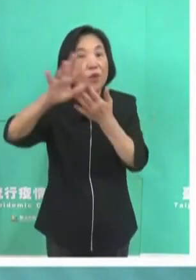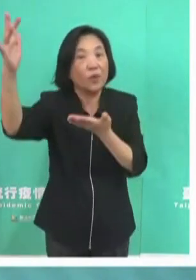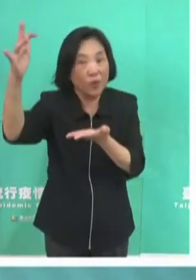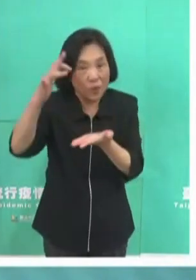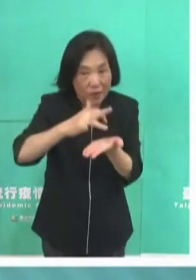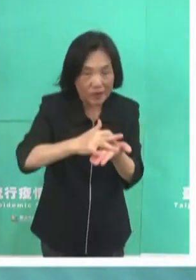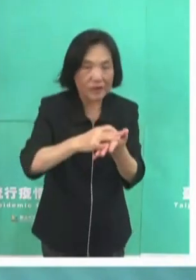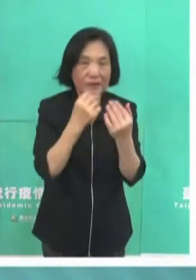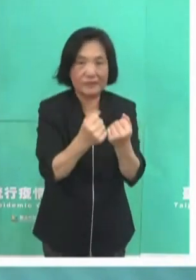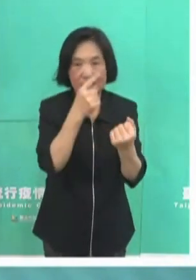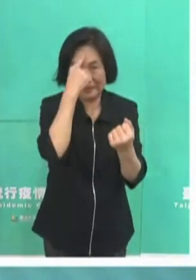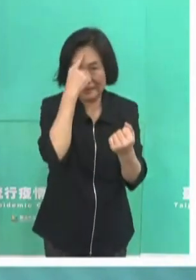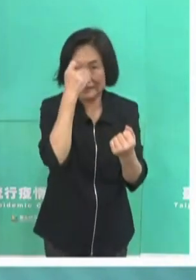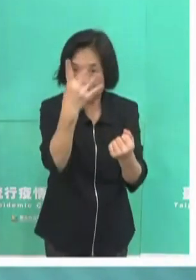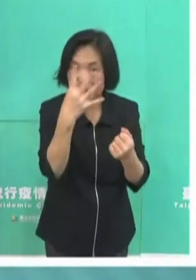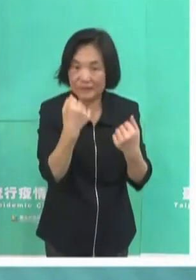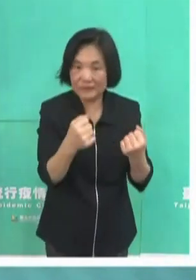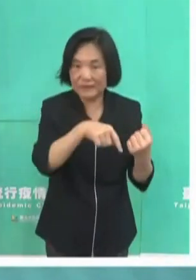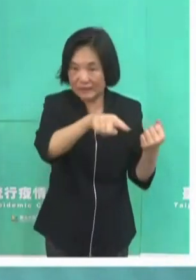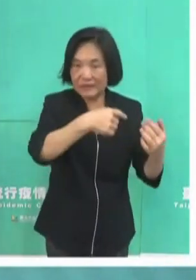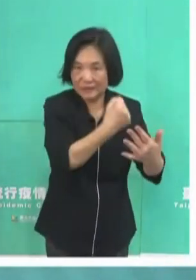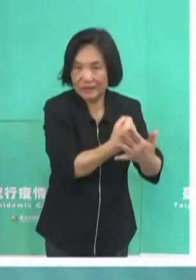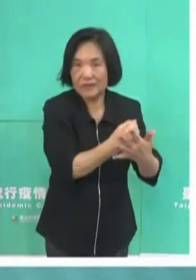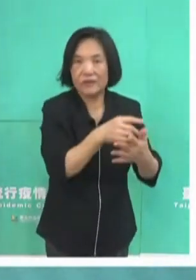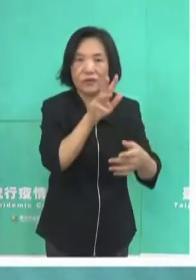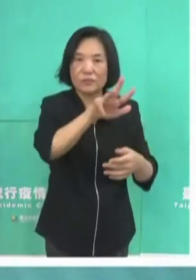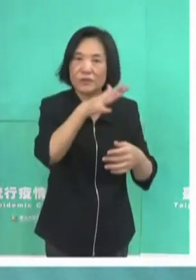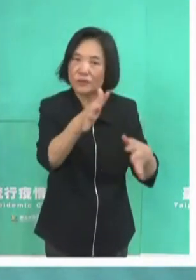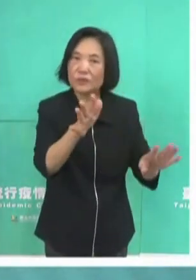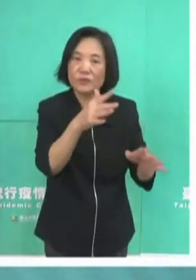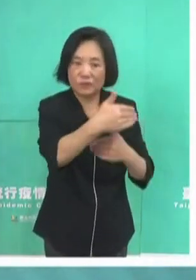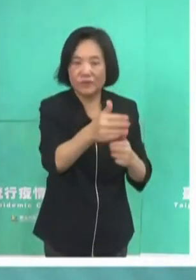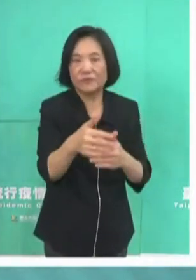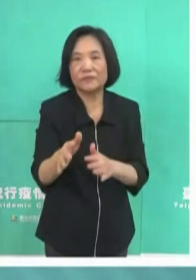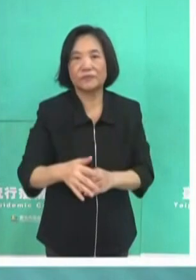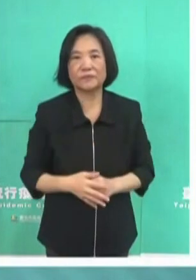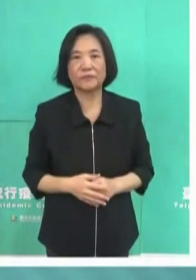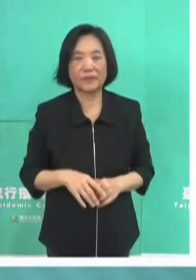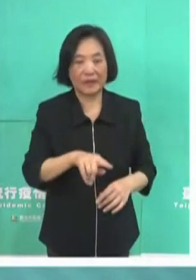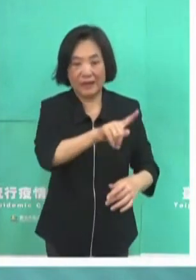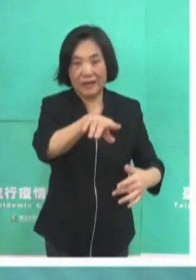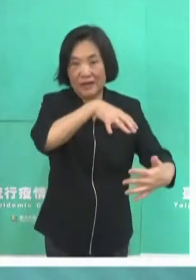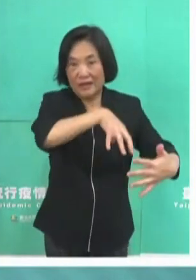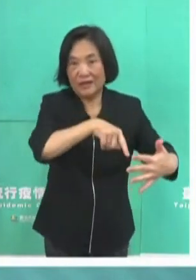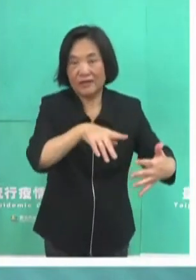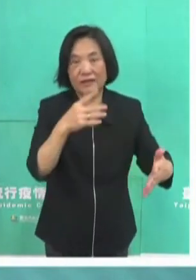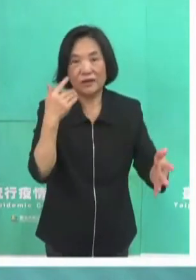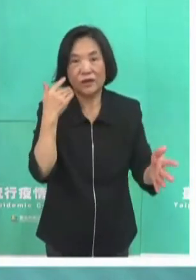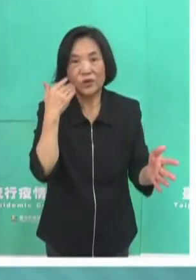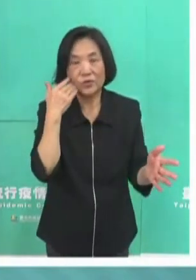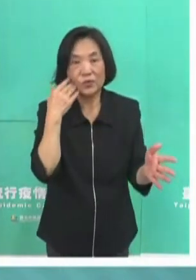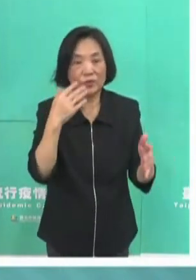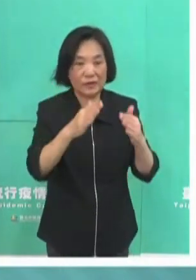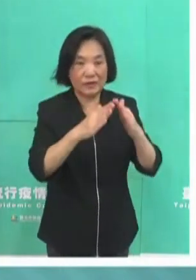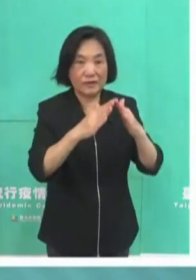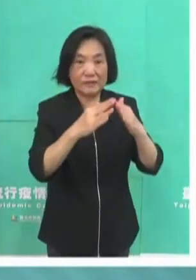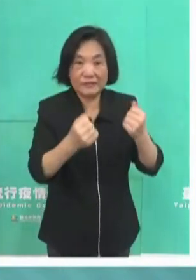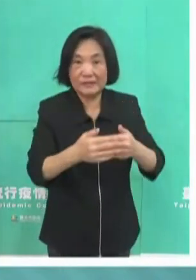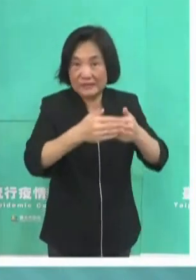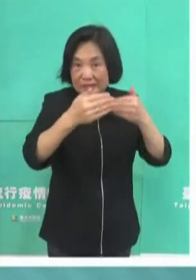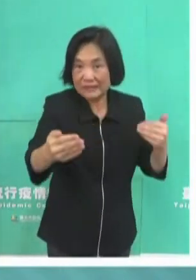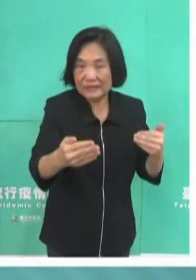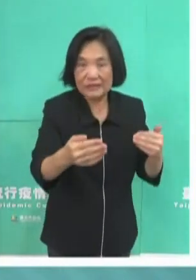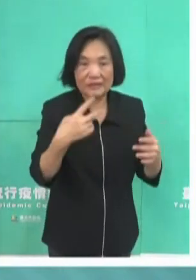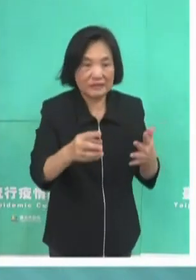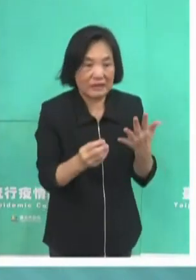要管制14天，那但是这样的哦，这里面哦，如果遇到那个要居家隔离，还要再升级；